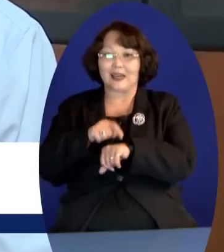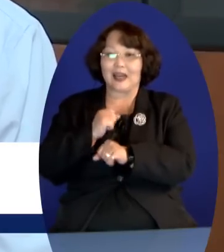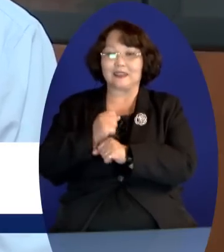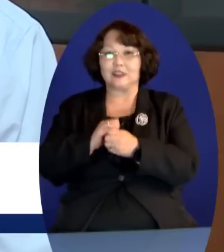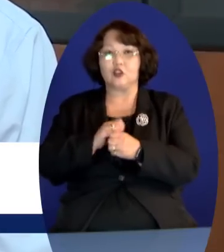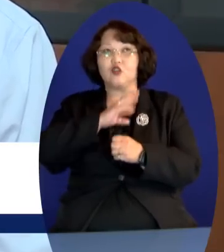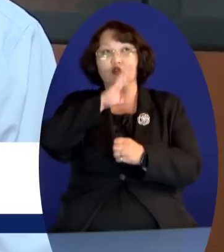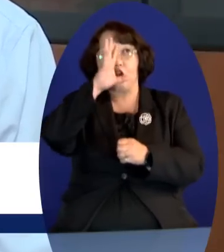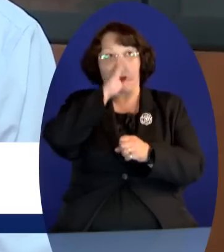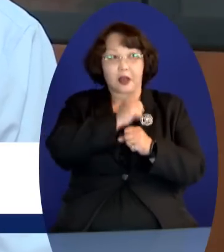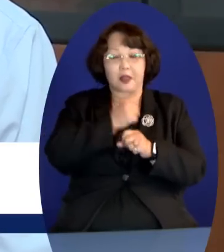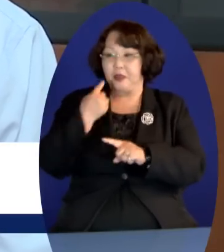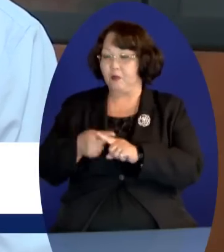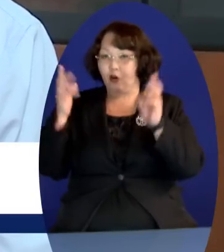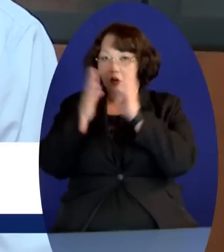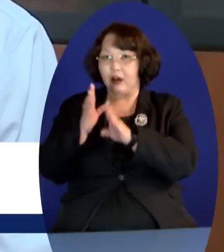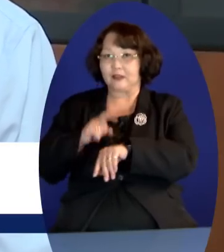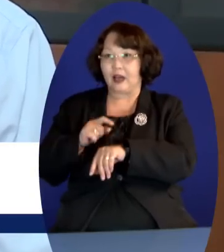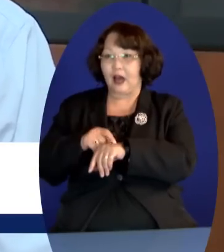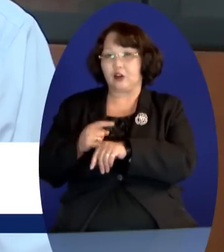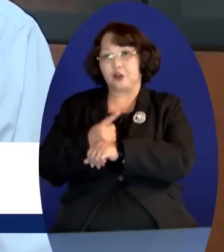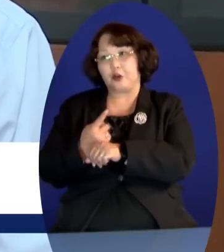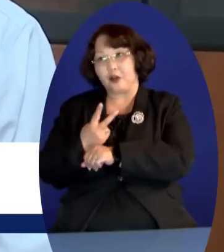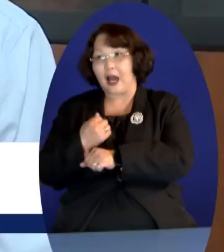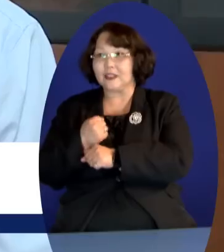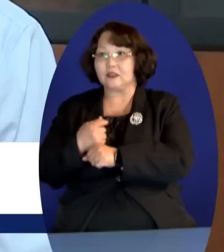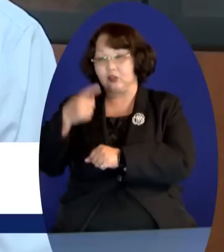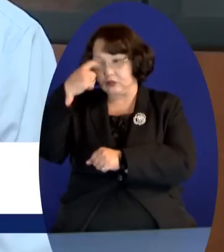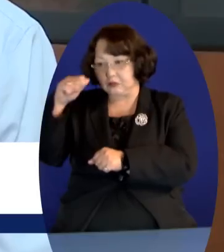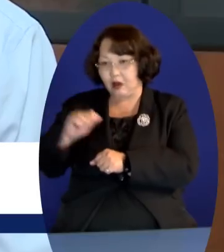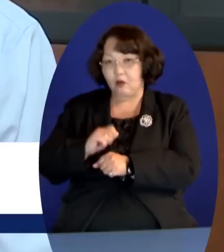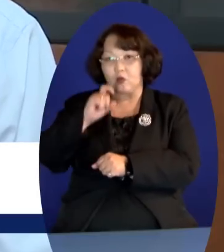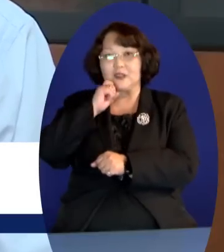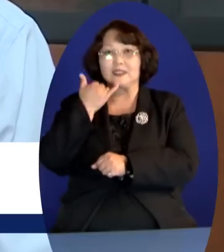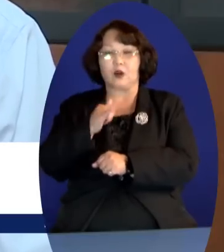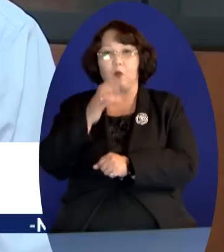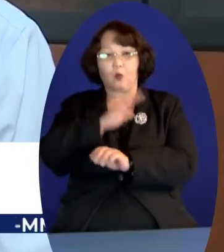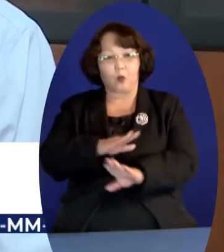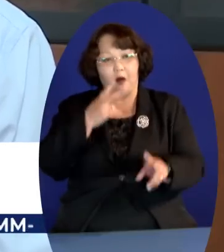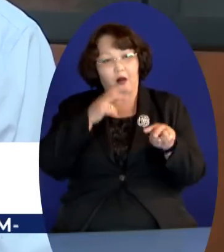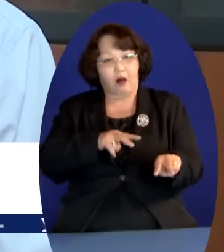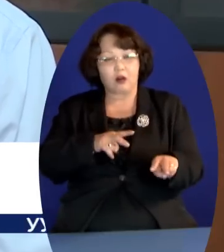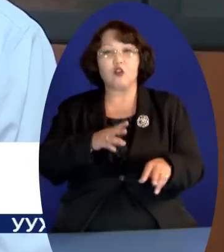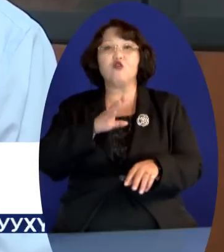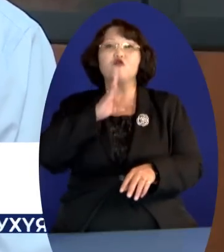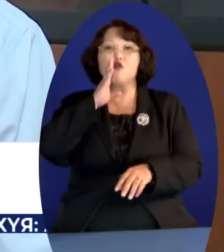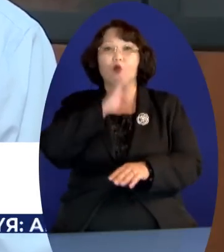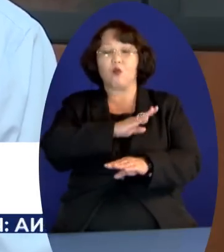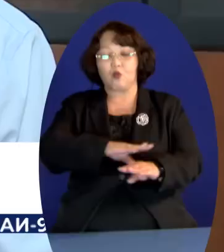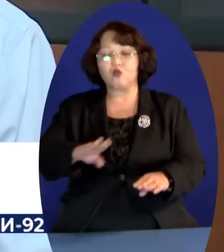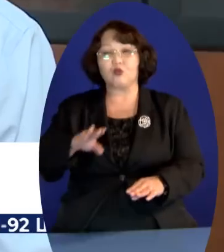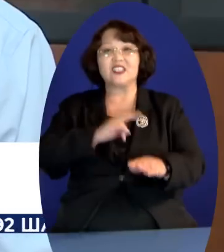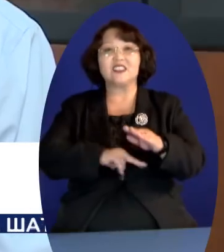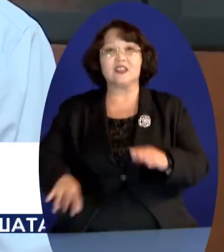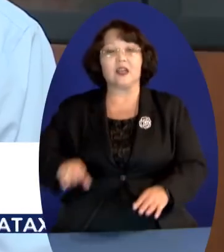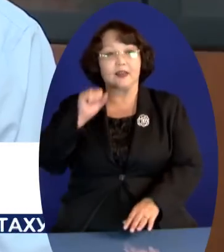гэсэн хүсэлтийгч тавьж байна. За хүүхдээ харж байгаа ээжүүд маань бол одоо би өглөө хүүхдээ хөрөж өчөөд за тэр хүүхдээ